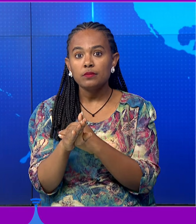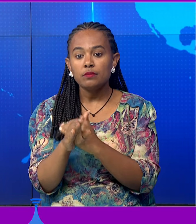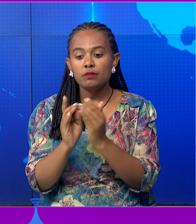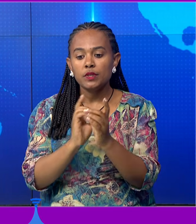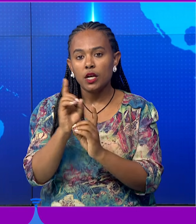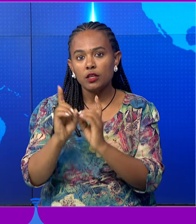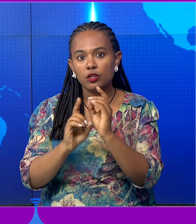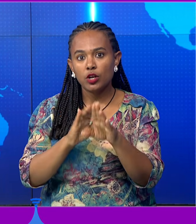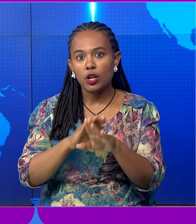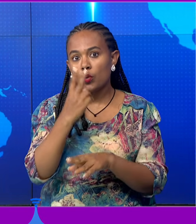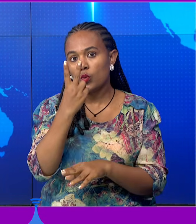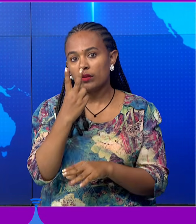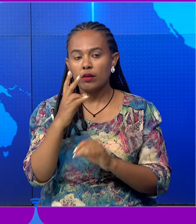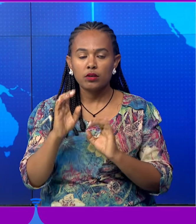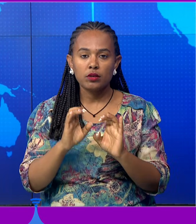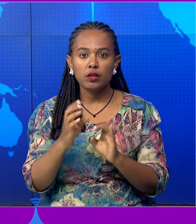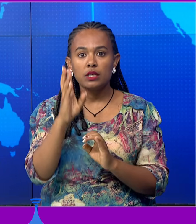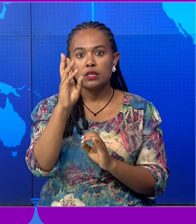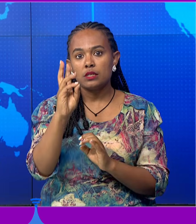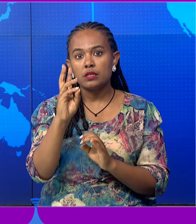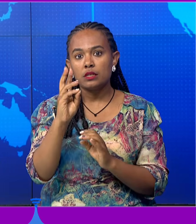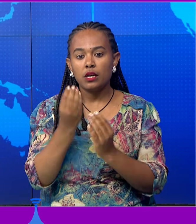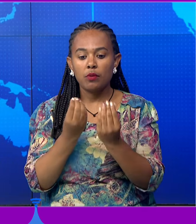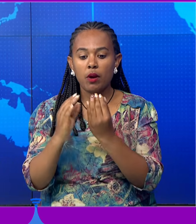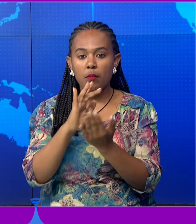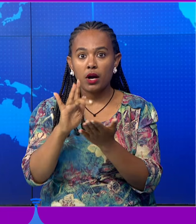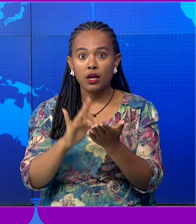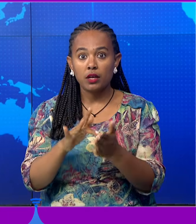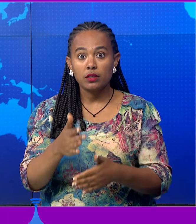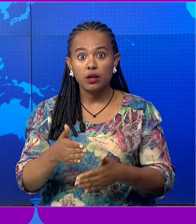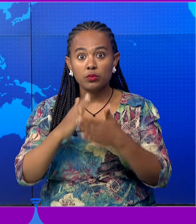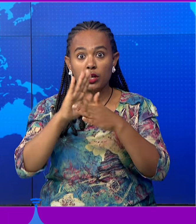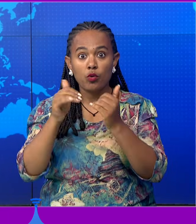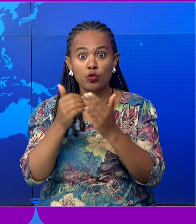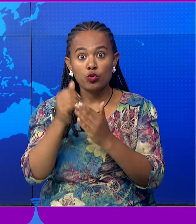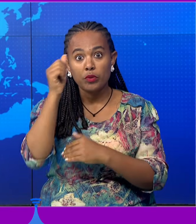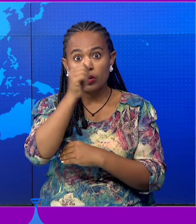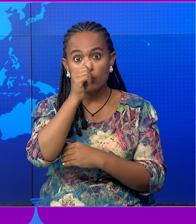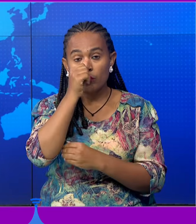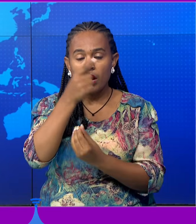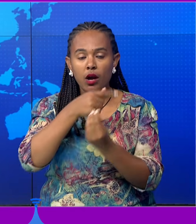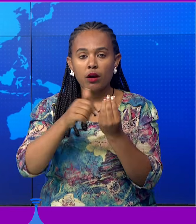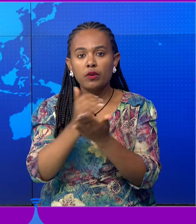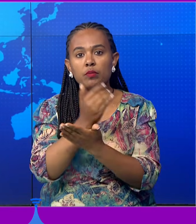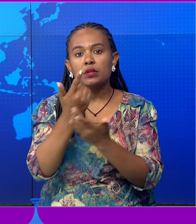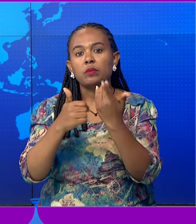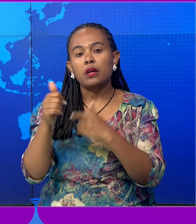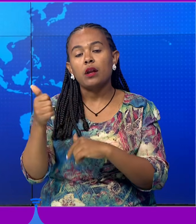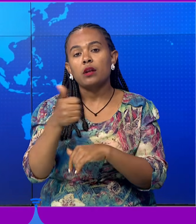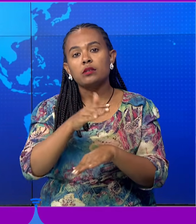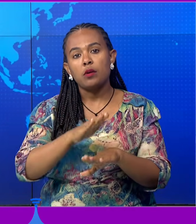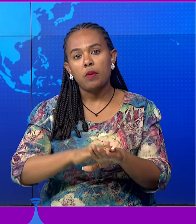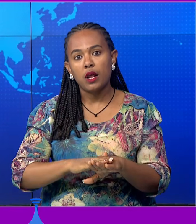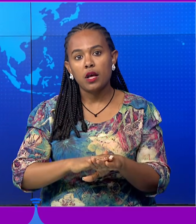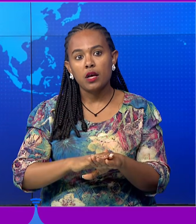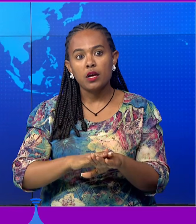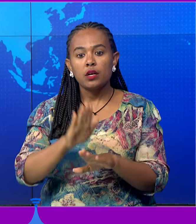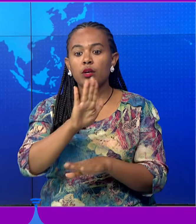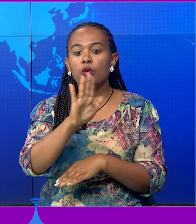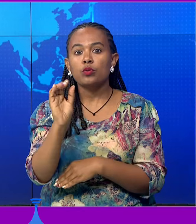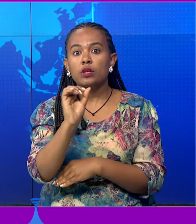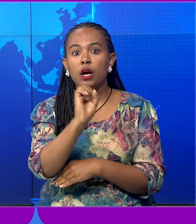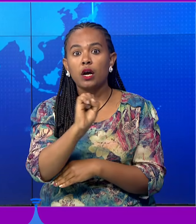አቅጣጫ ላይ 2 አድርገን 6 የገበያ ማዕከላቶችን ገንብተን ከሁሉም የኢትዮጵያ አካባቢ ምርት ይመጣል አዲስ አበባ ላይ ቀጥታ። የእሁድና